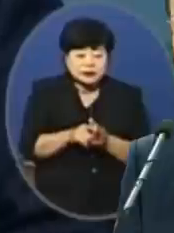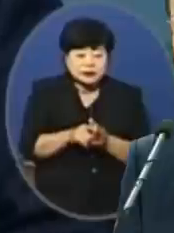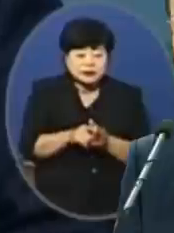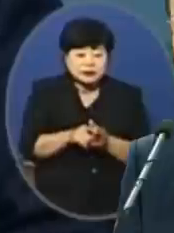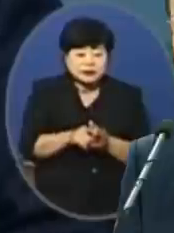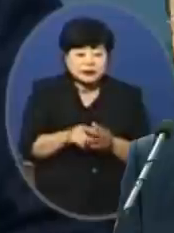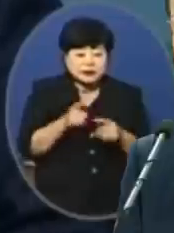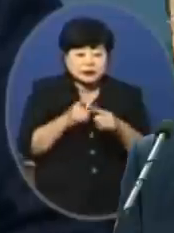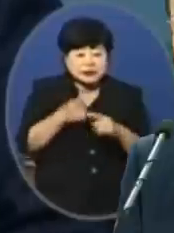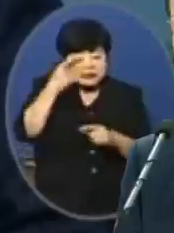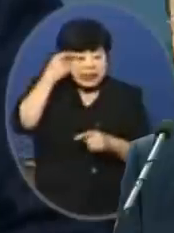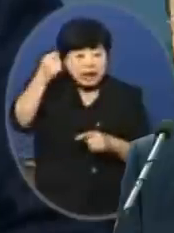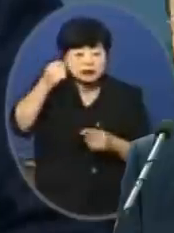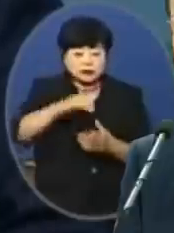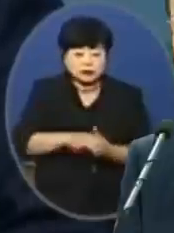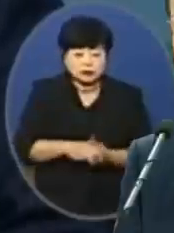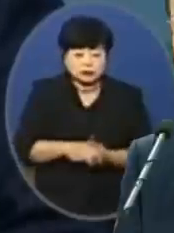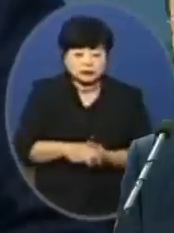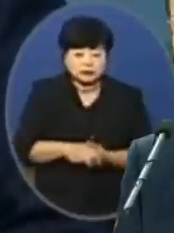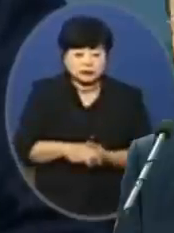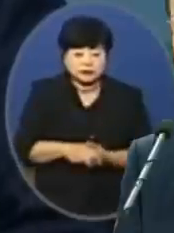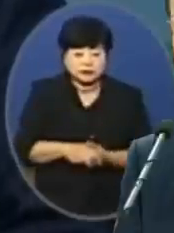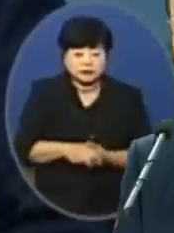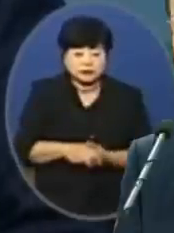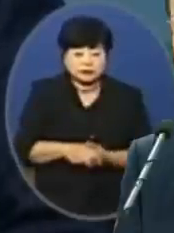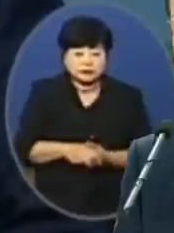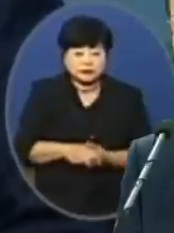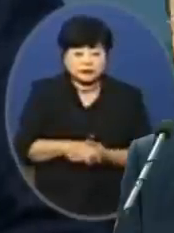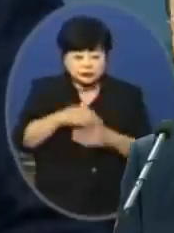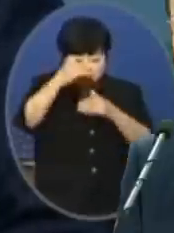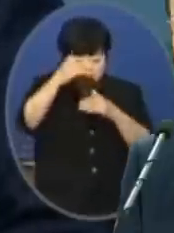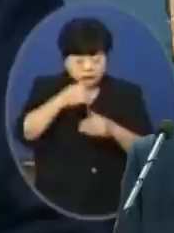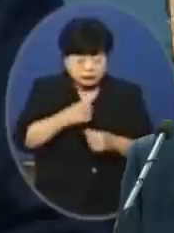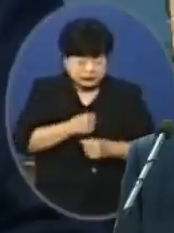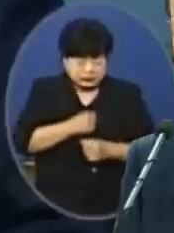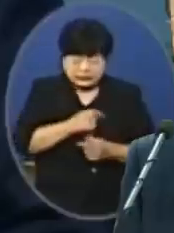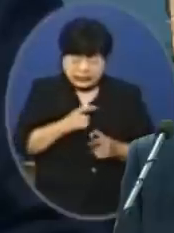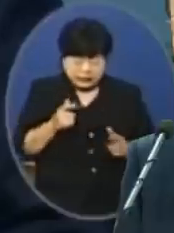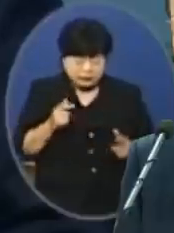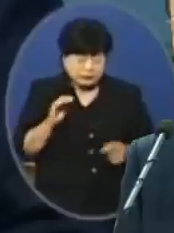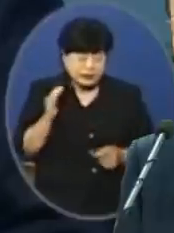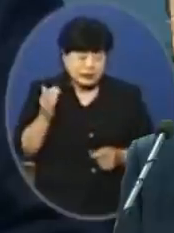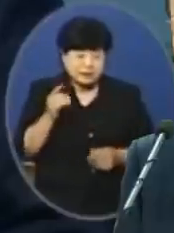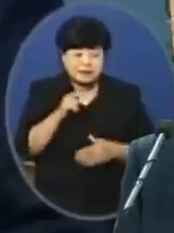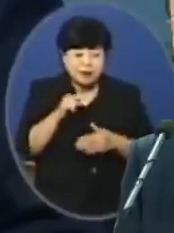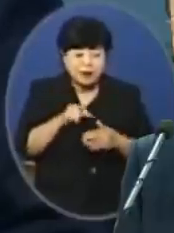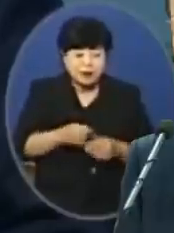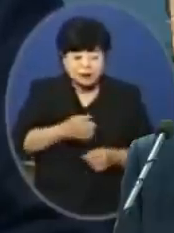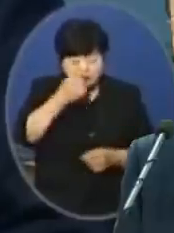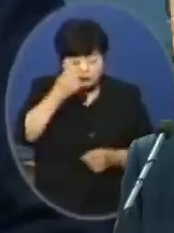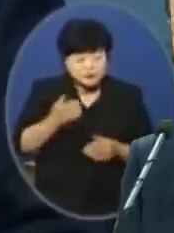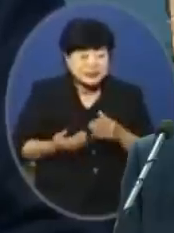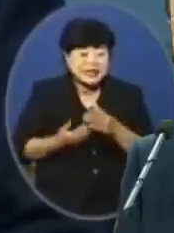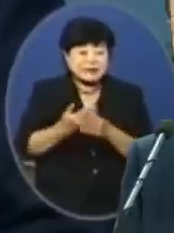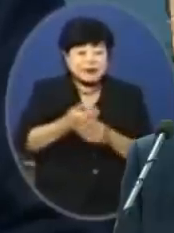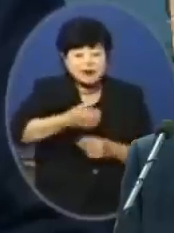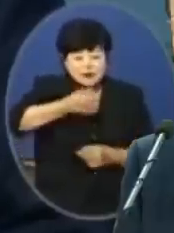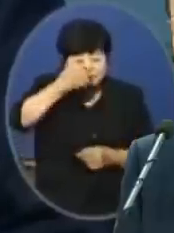긍정적인 말을 하게 되는 것입니다. 꼭 순서를 지키려고는 하지 마십시오. 여러분 마음에 꿈이 생기면